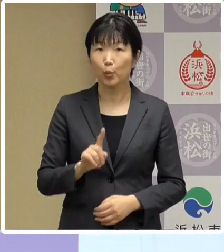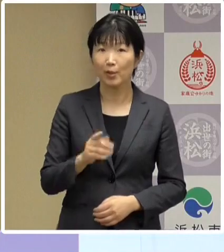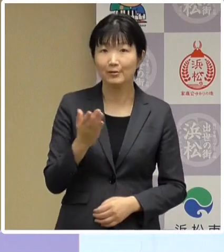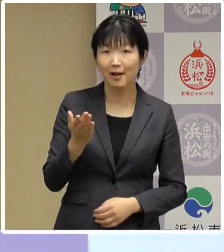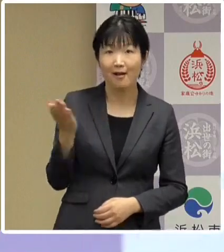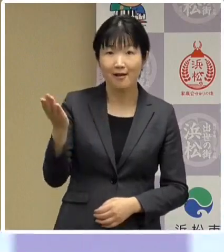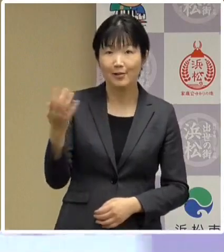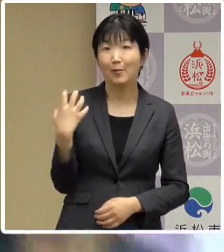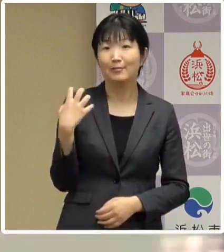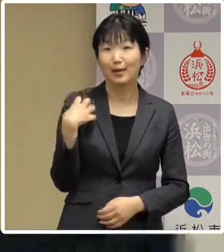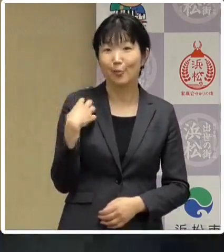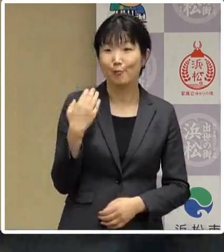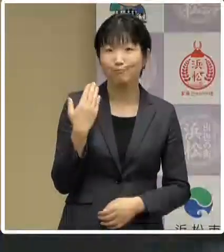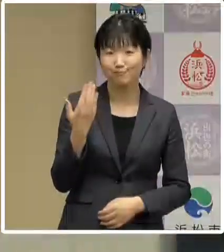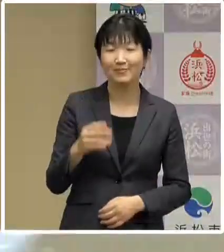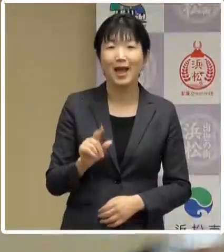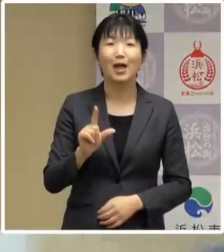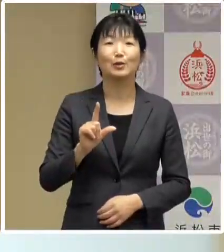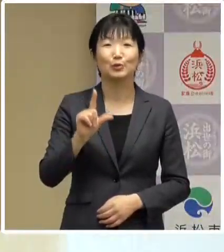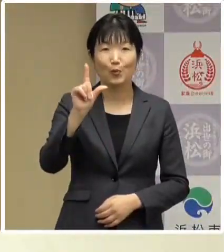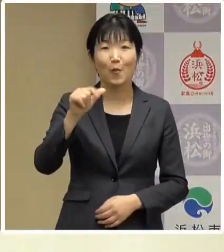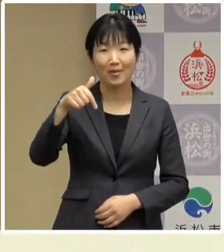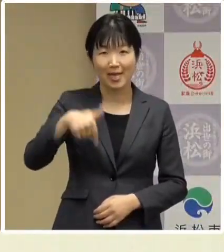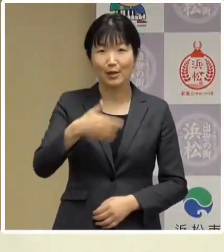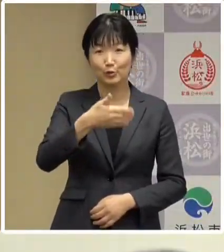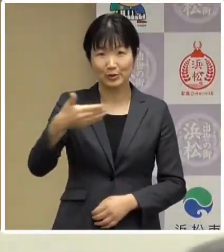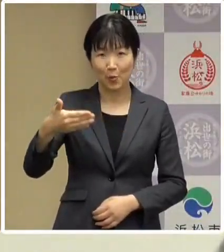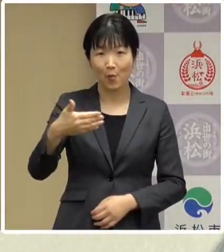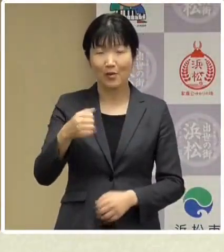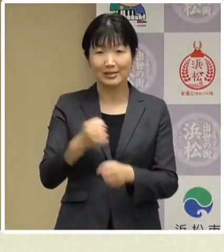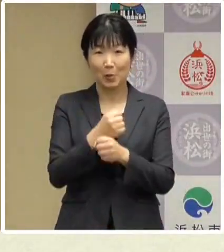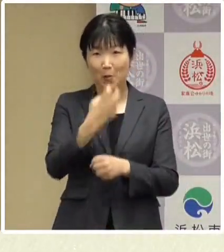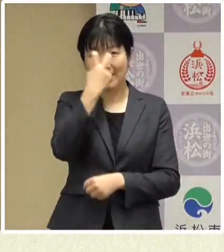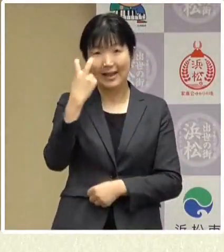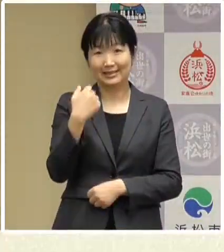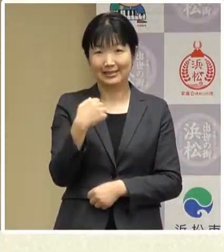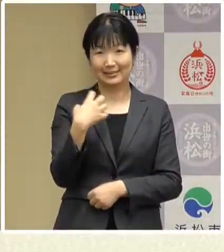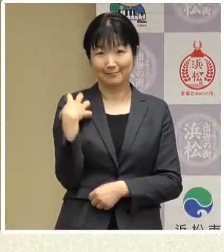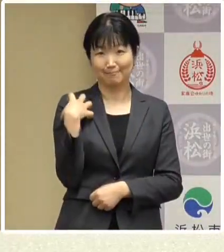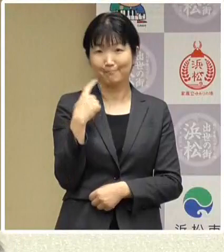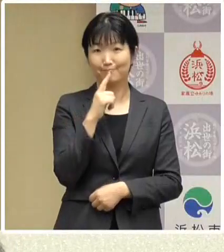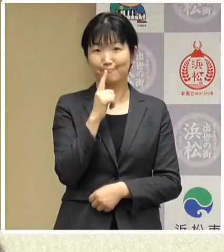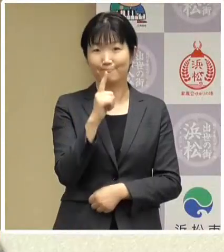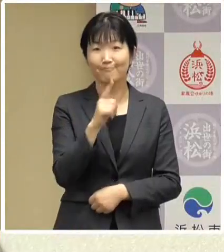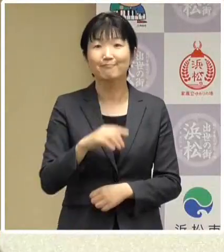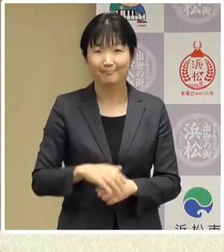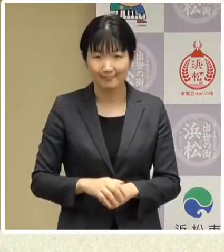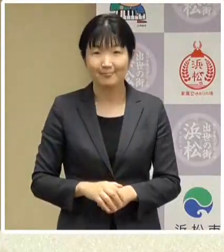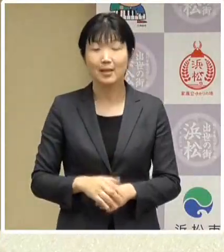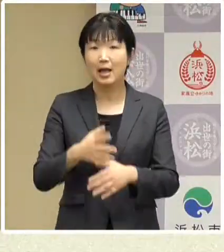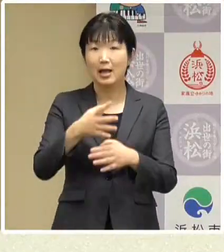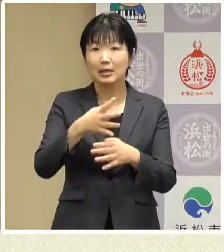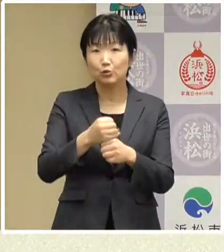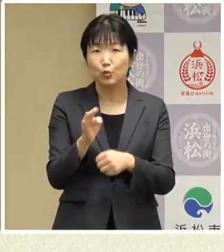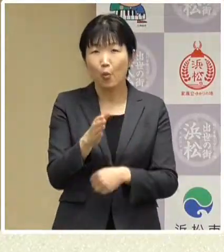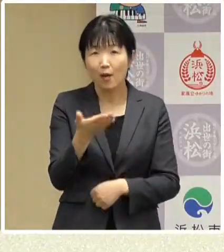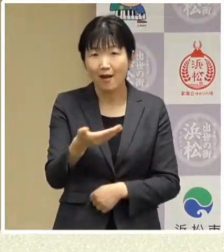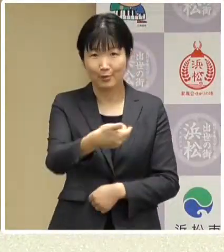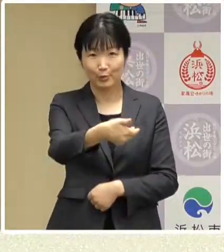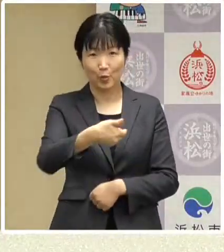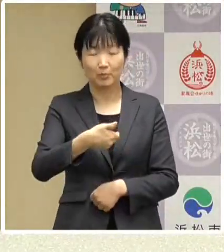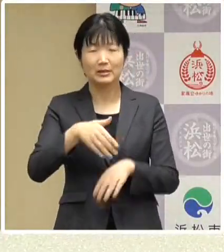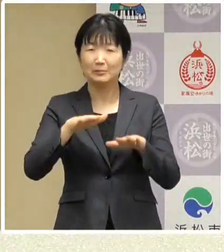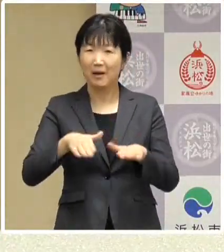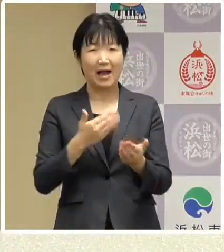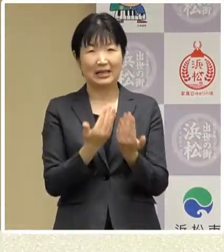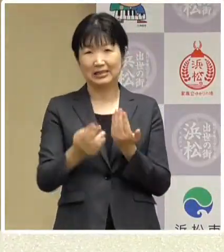か、 はい、じゃあ、はい、上水道事業管理者でございます。そうした部分はですね時期については現時点では未